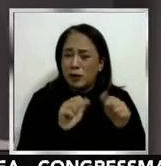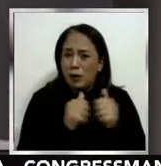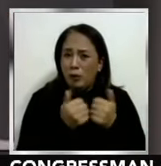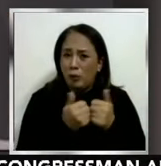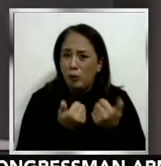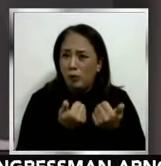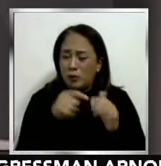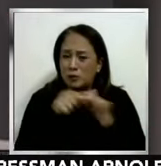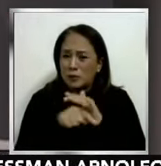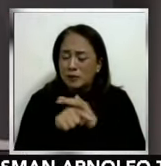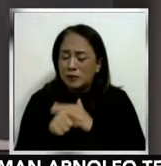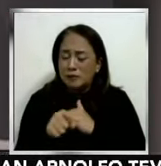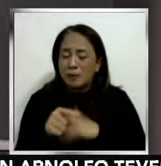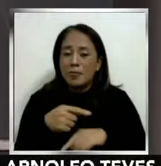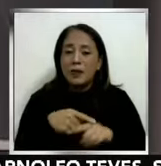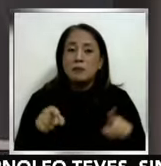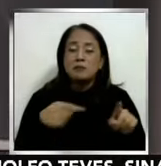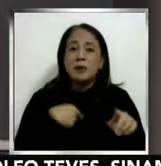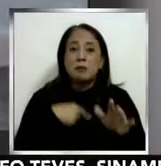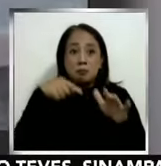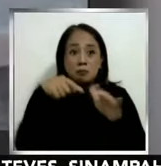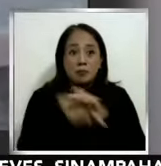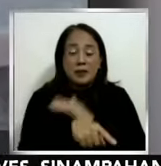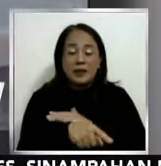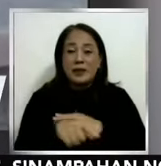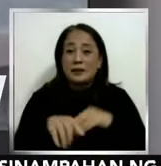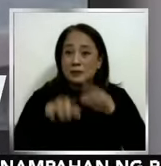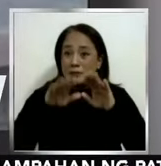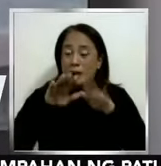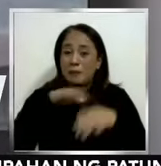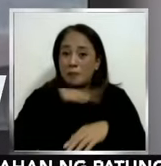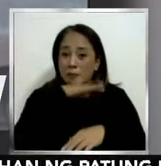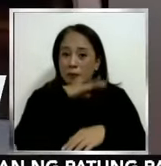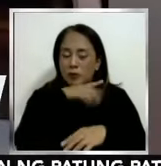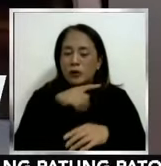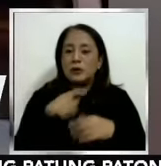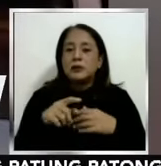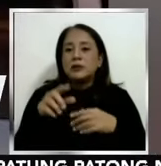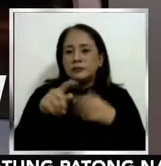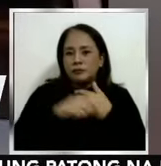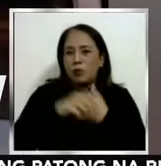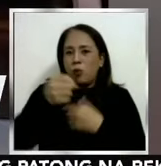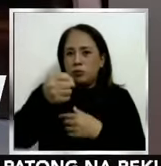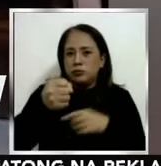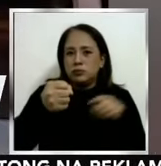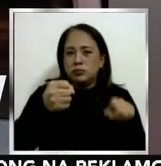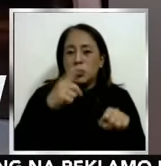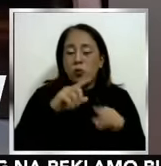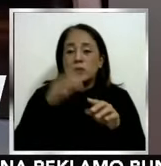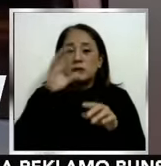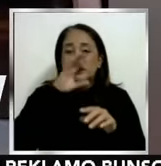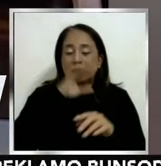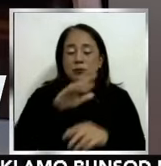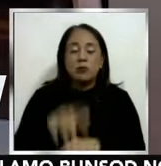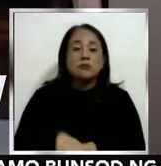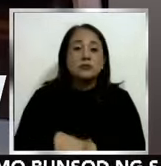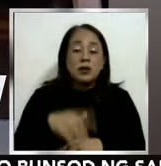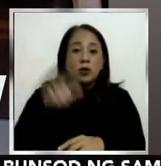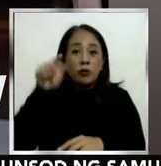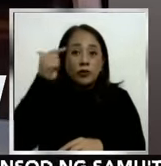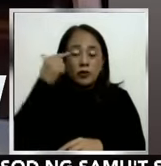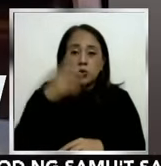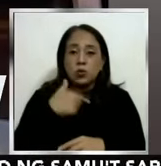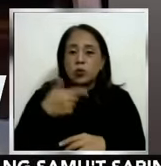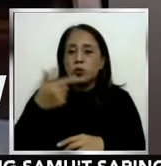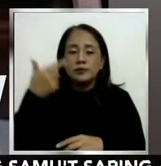Pero ang kaling o pagpatay sa mga alagang baboy, pansamantalang pinatitigil ni Cebu Governor Gwendolyn Garcia. Magpapatupad raw ang lokal